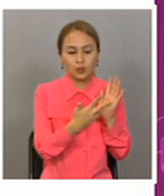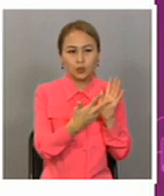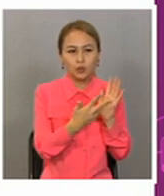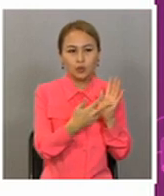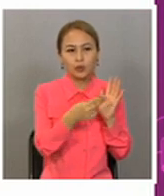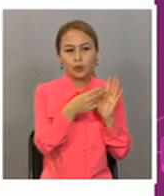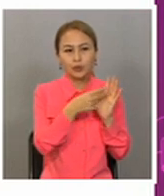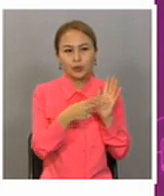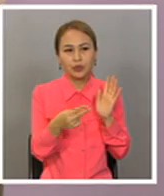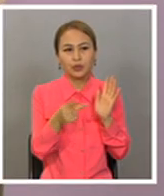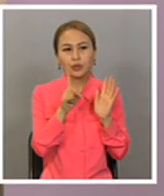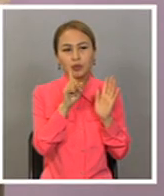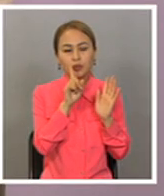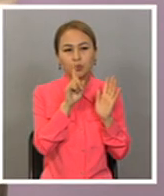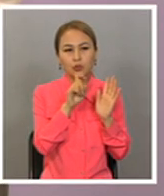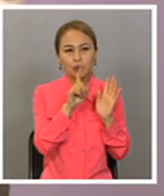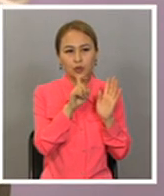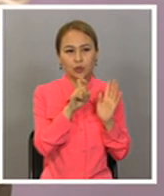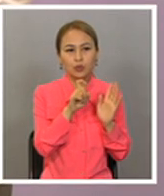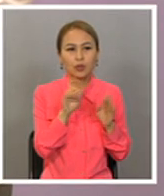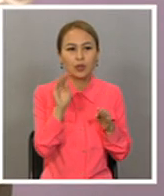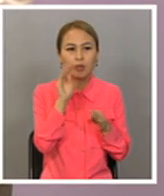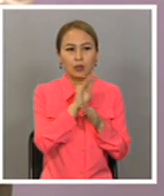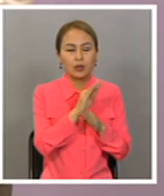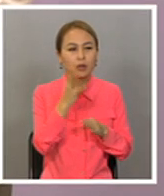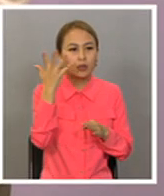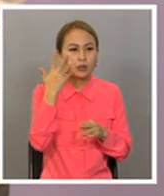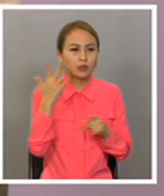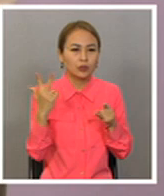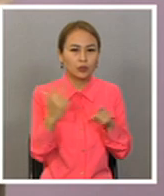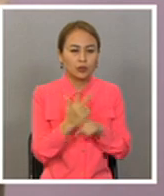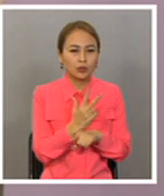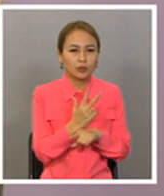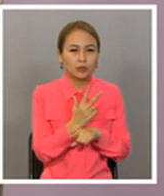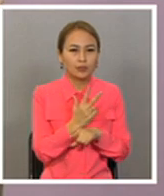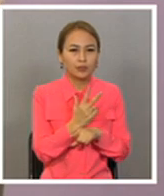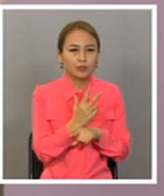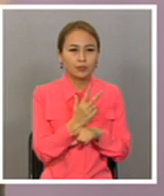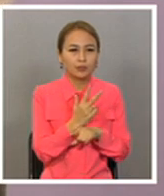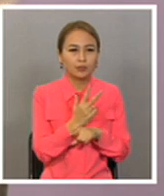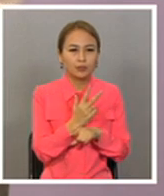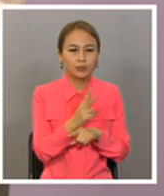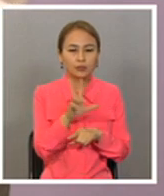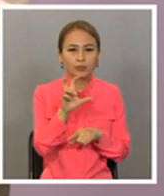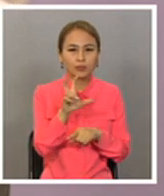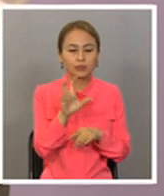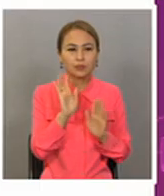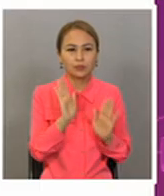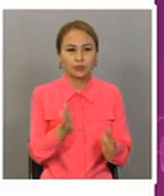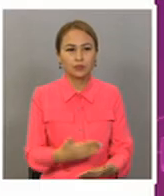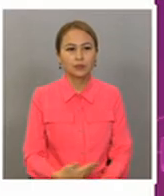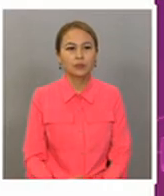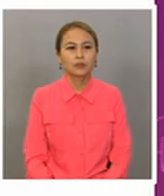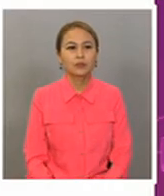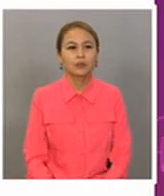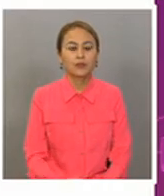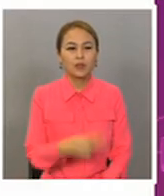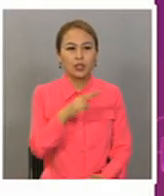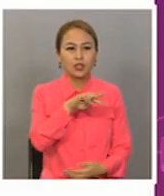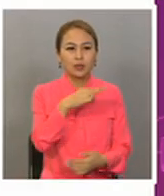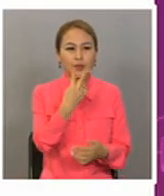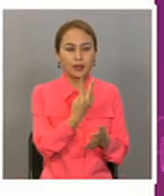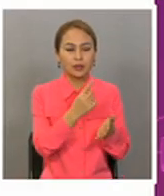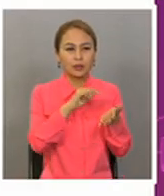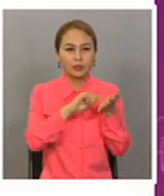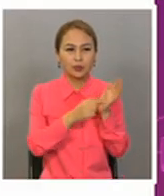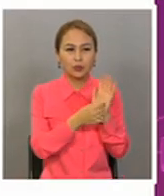көбейтіндісін 100 санын 3 рет қосамыз. Мәні 300-ге тең. 22 мен 3